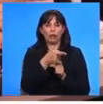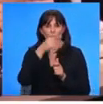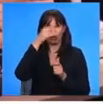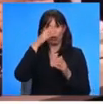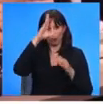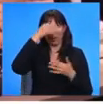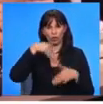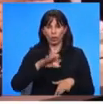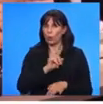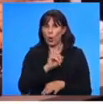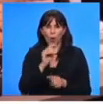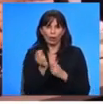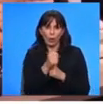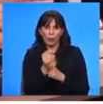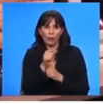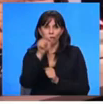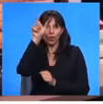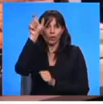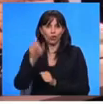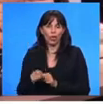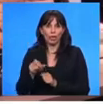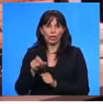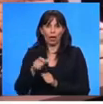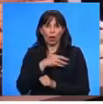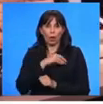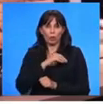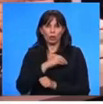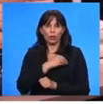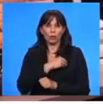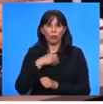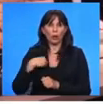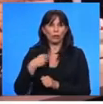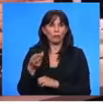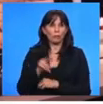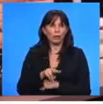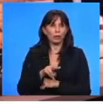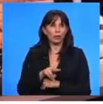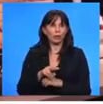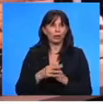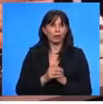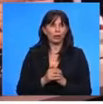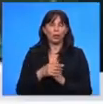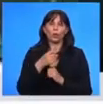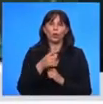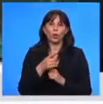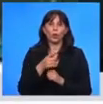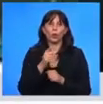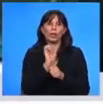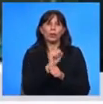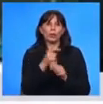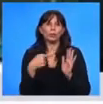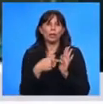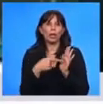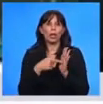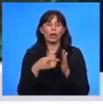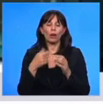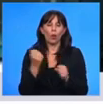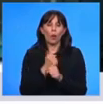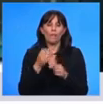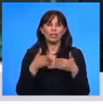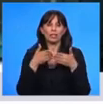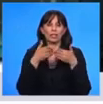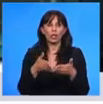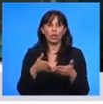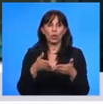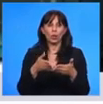להתלונן שהרגו להם אזרח פולני. הוא התלונן על זה שהרגו עובד סיוע פולני, וביקש